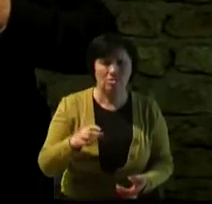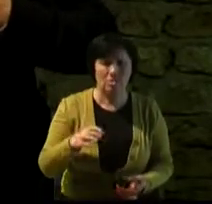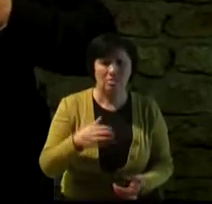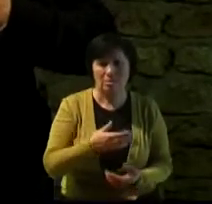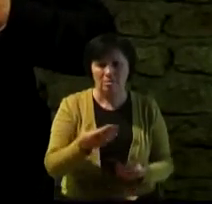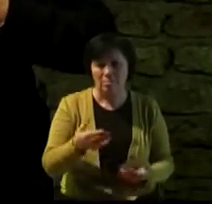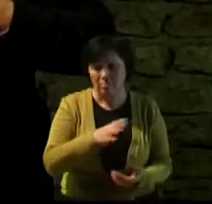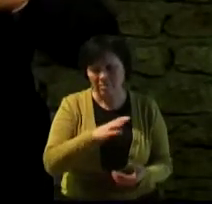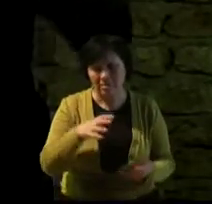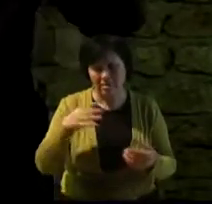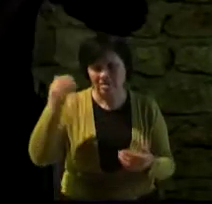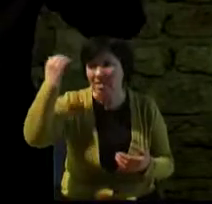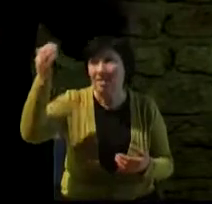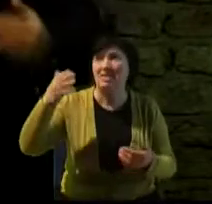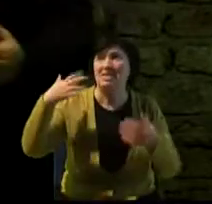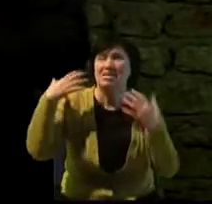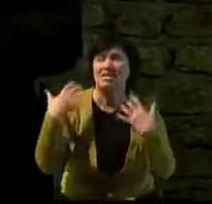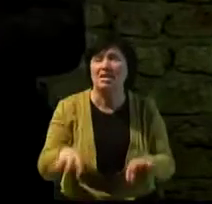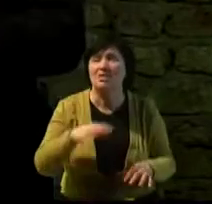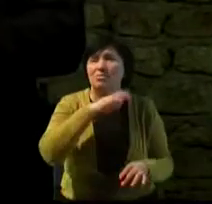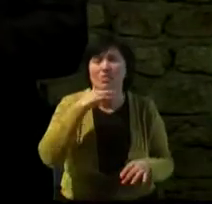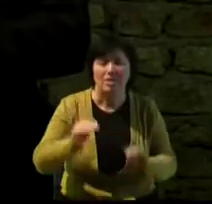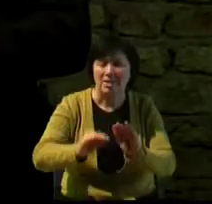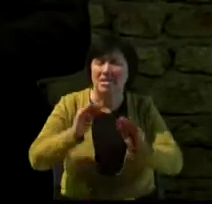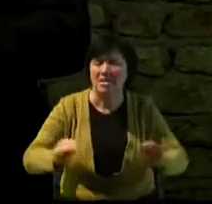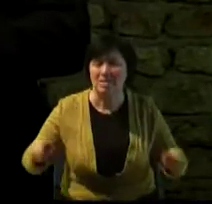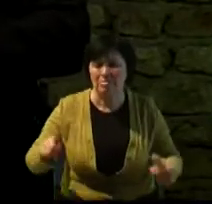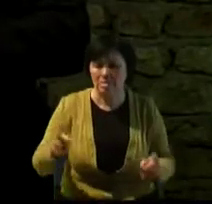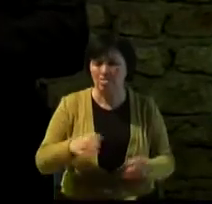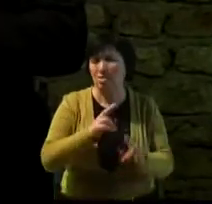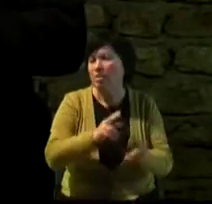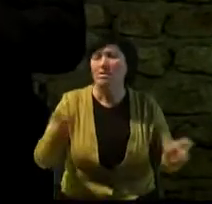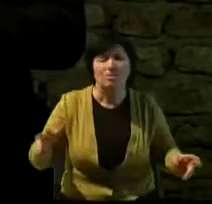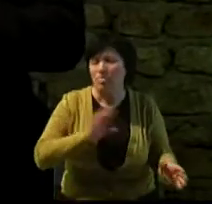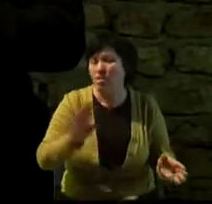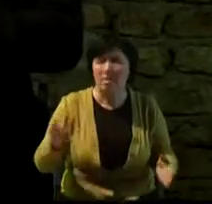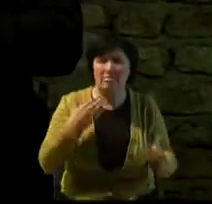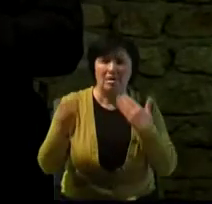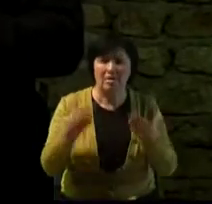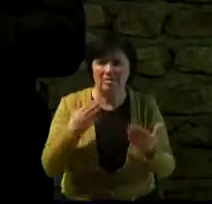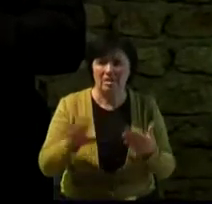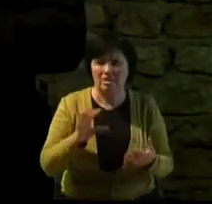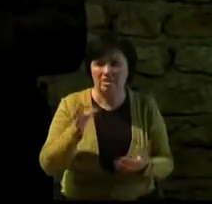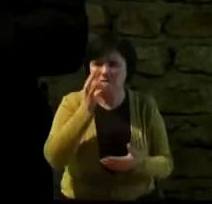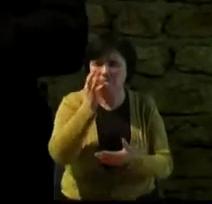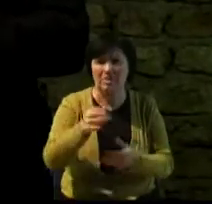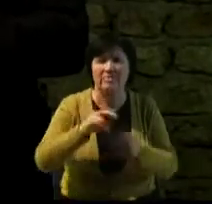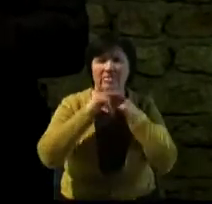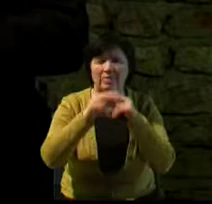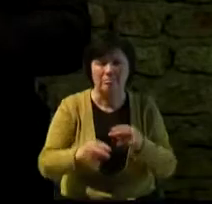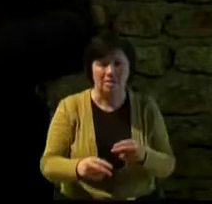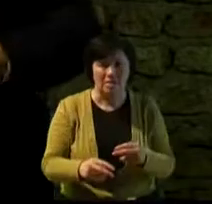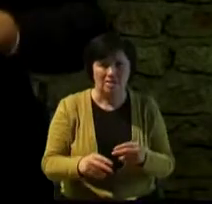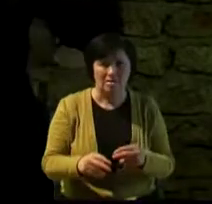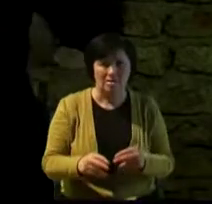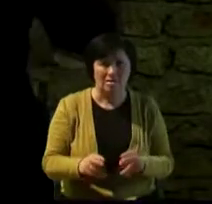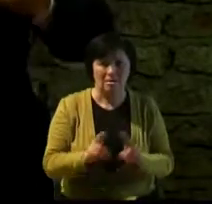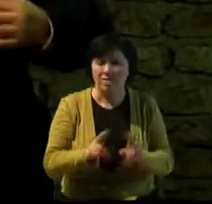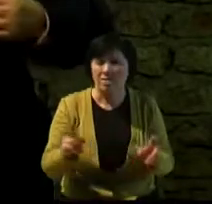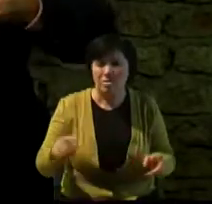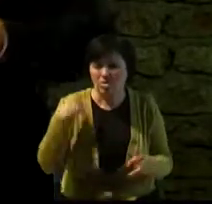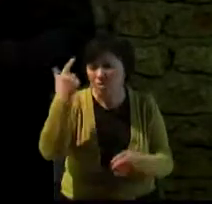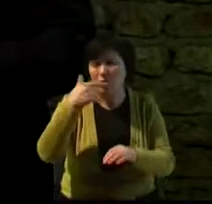то Господь Иисус будет посреди них. И сегодня здесь мы, собраны во имя Его, мы находимся в